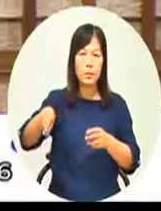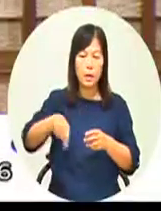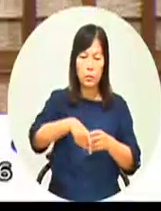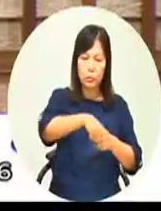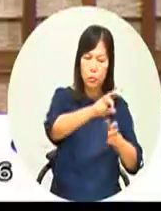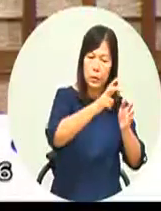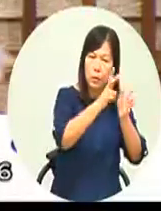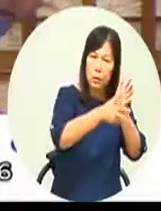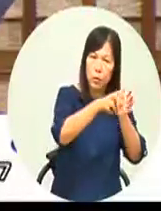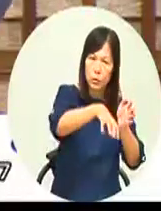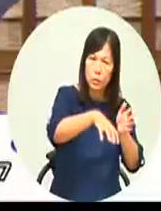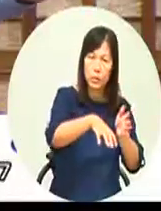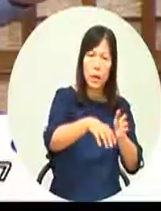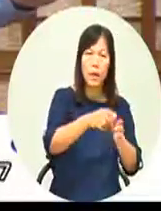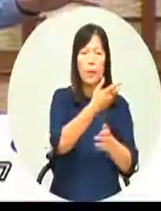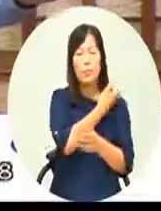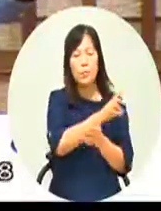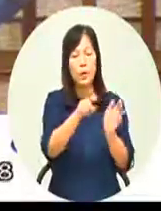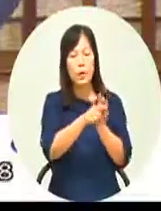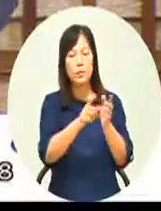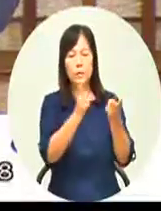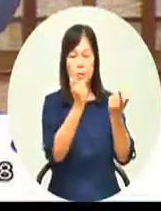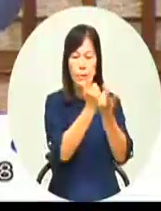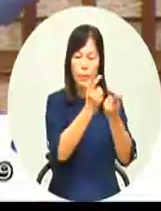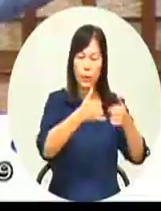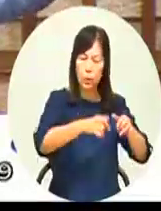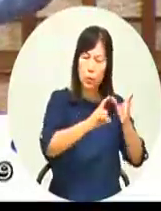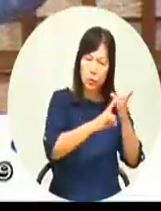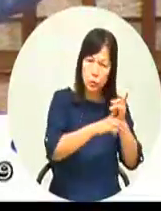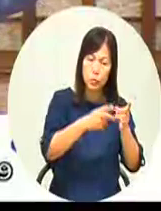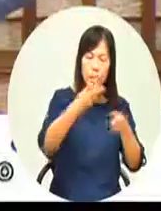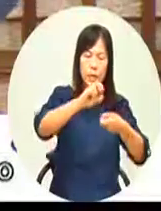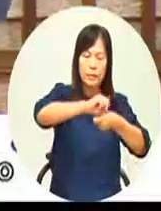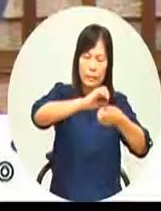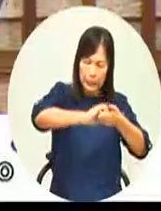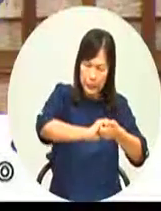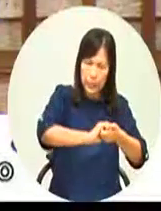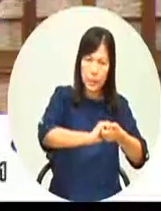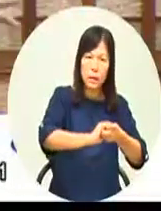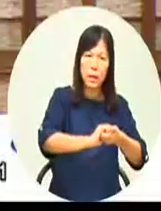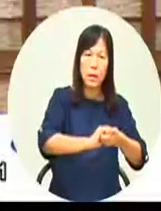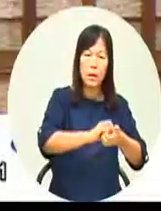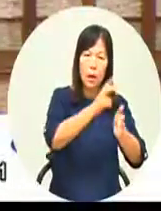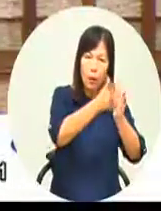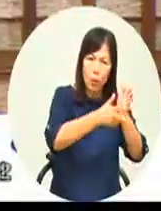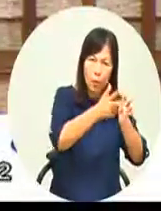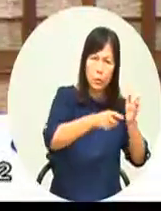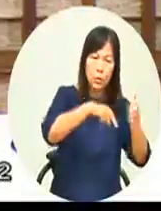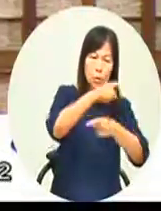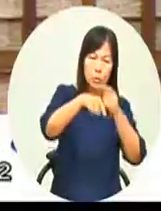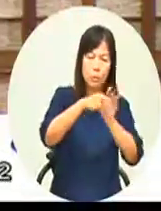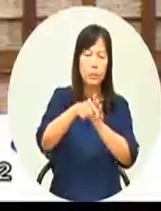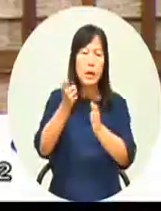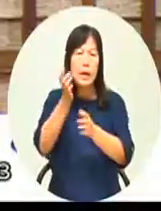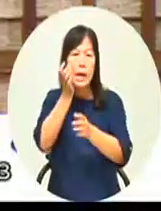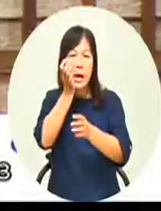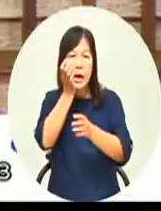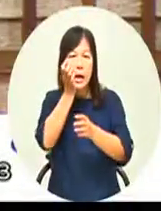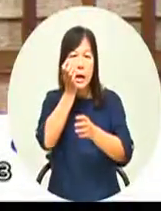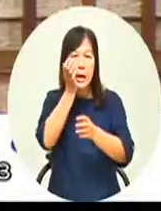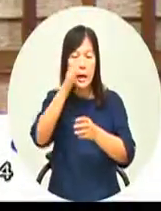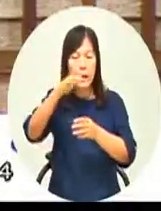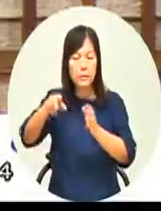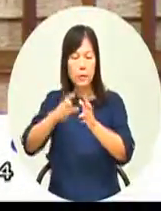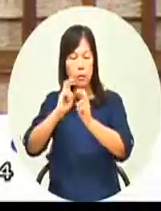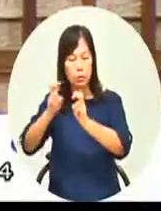车站，不管是北高雄陆竹还是茄萣的朋友搭乘火车可以到冈山火车站转搭